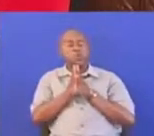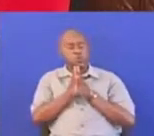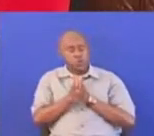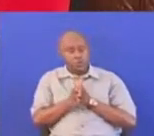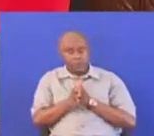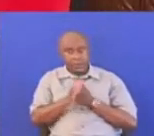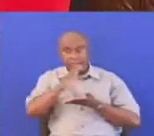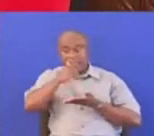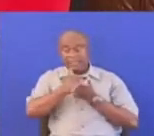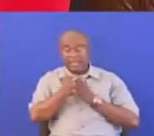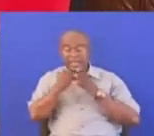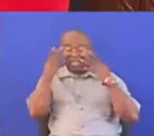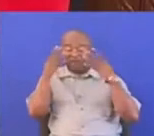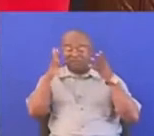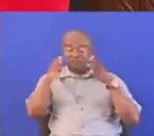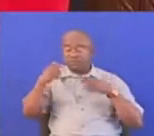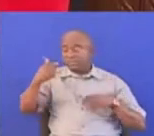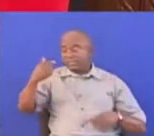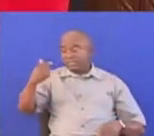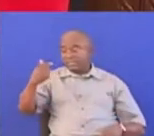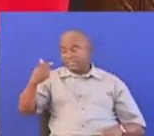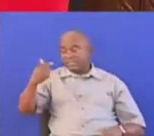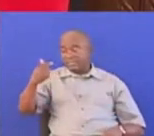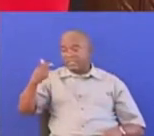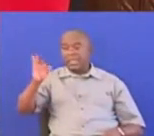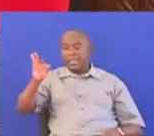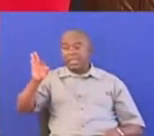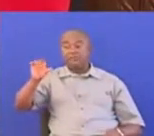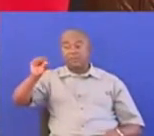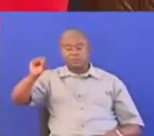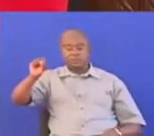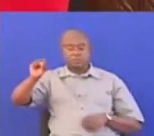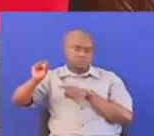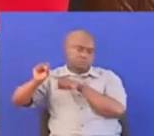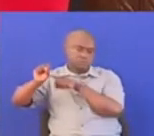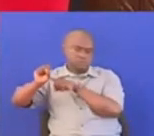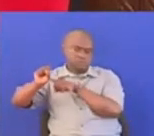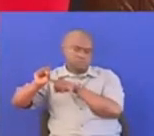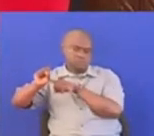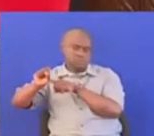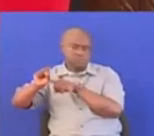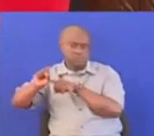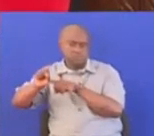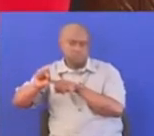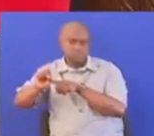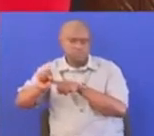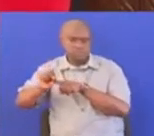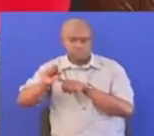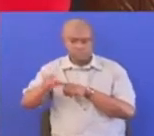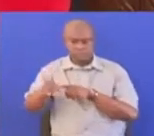hawa idara ya misitu ambao wanakwenda kuangalia